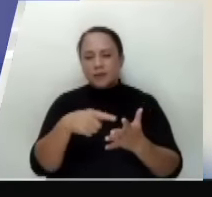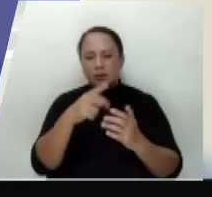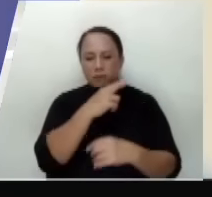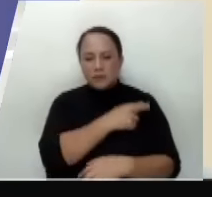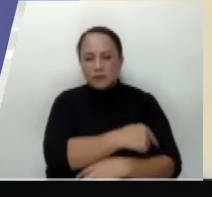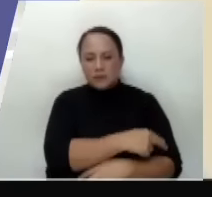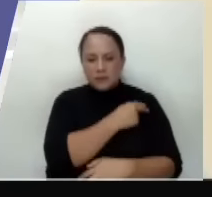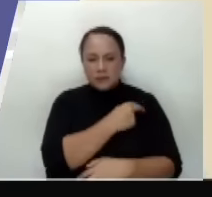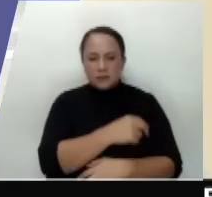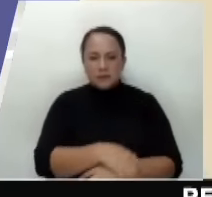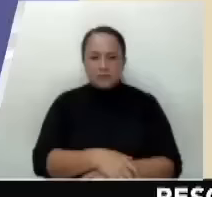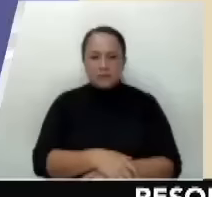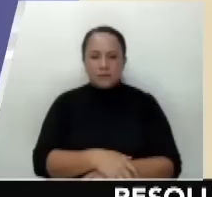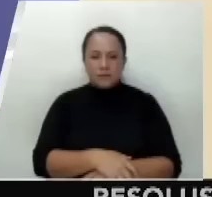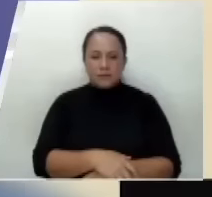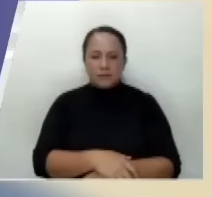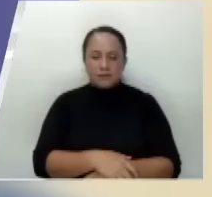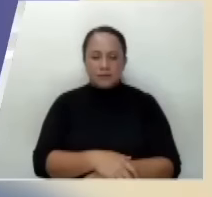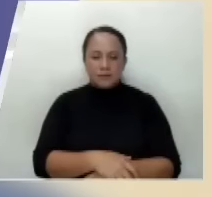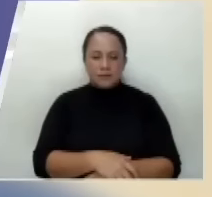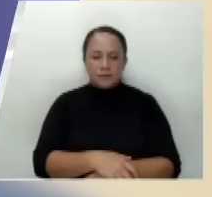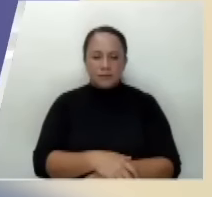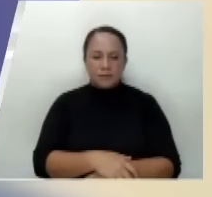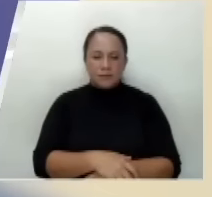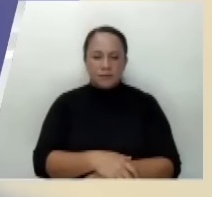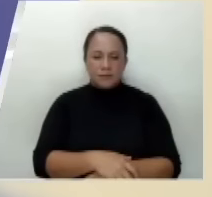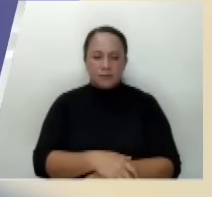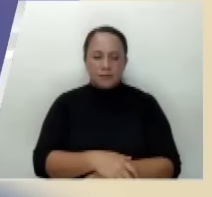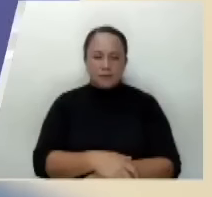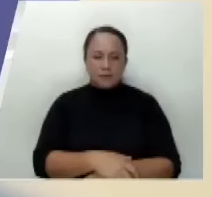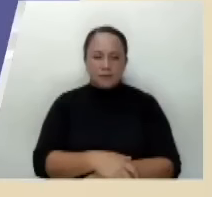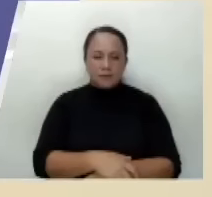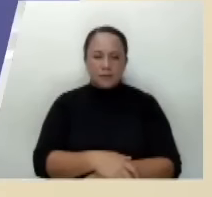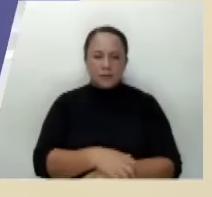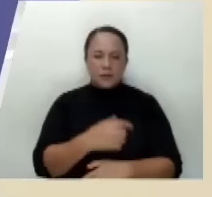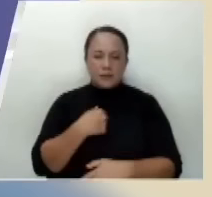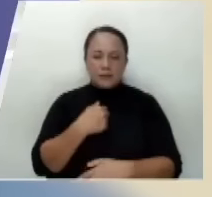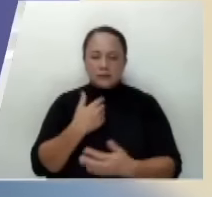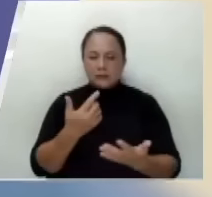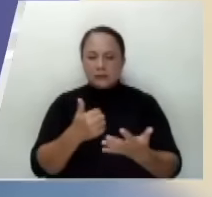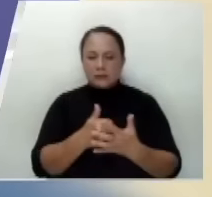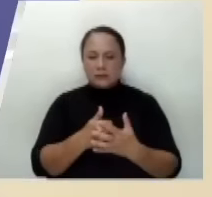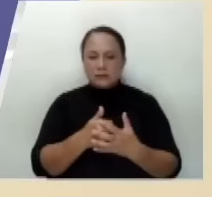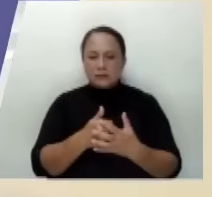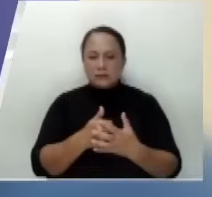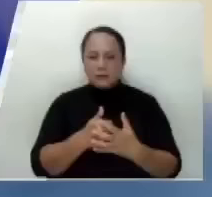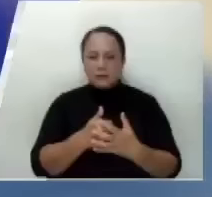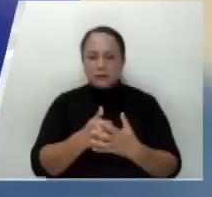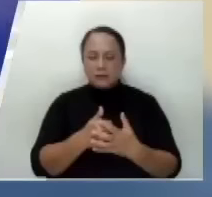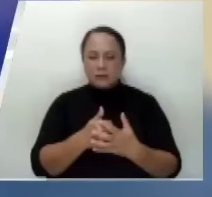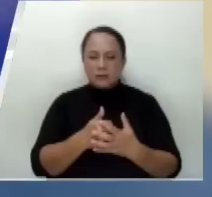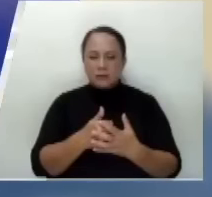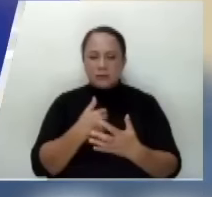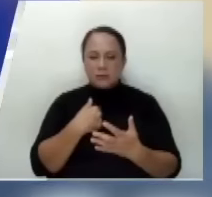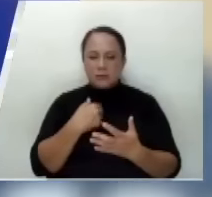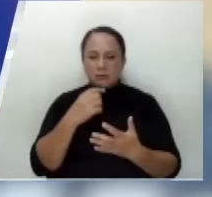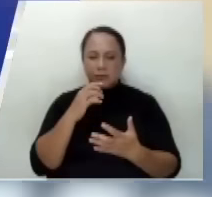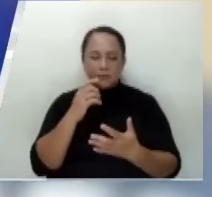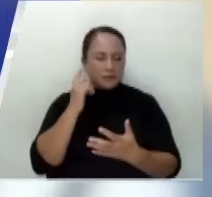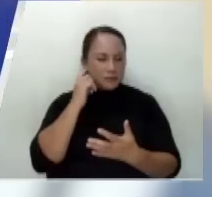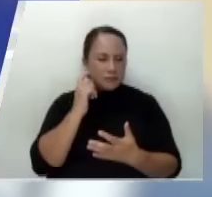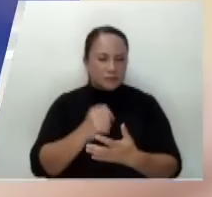tapos hindaokhan ko ang ayaman. Amo na pag, kayo namimiling na siguruhan mama. Tapos siguro dumalagan kay, kasi nakuha